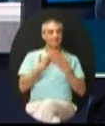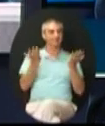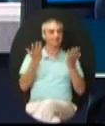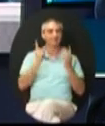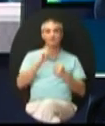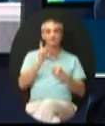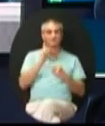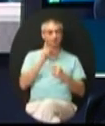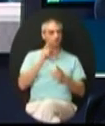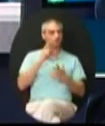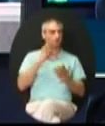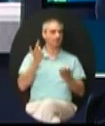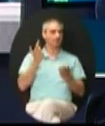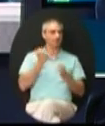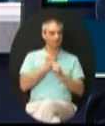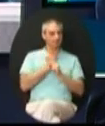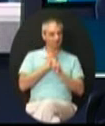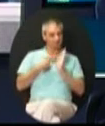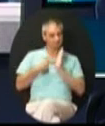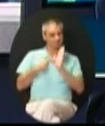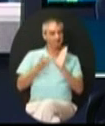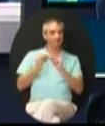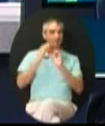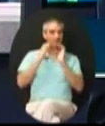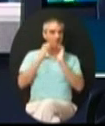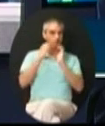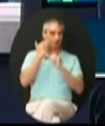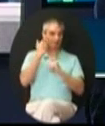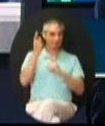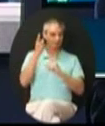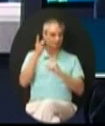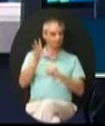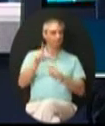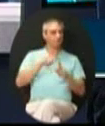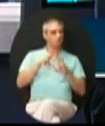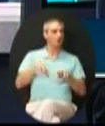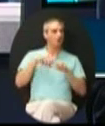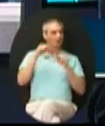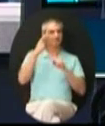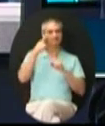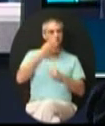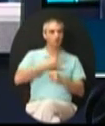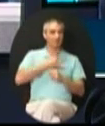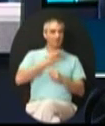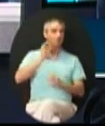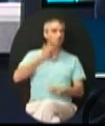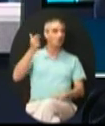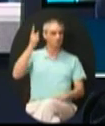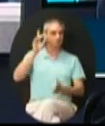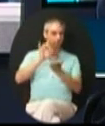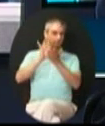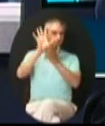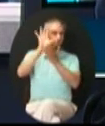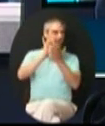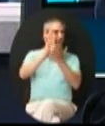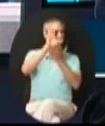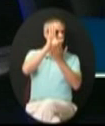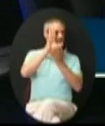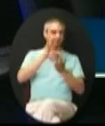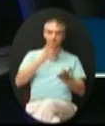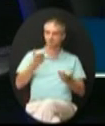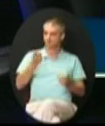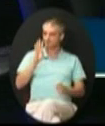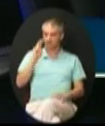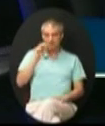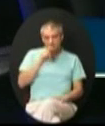ידי, כל מי שצעד לאור הזרקורים של התקשורת האמריקאית, ולקח לעצמו קצת תשומת לב שמגיע לבוס, אף.